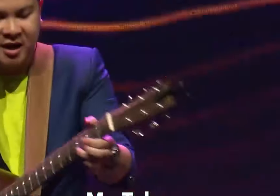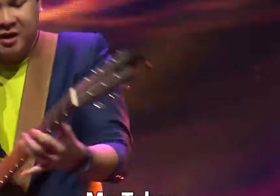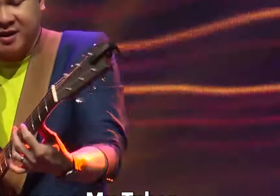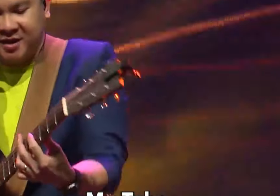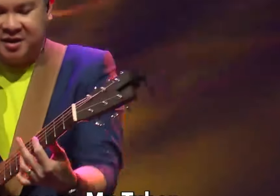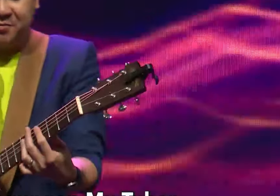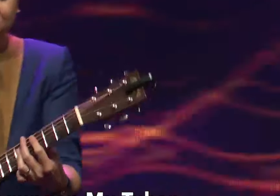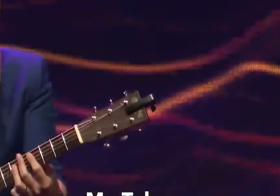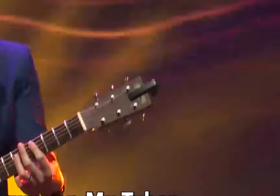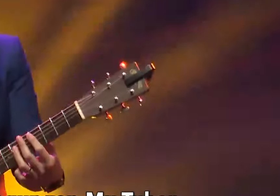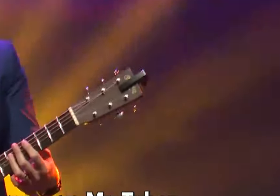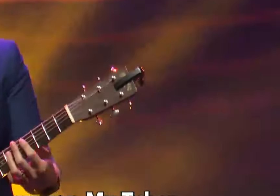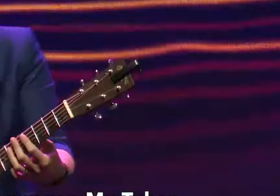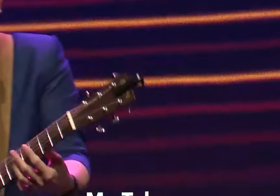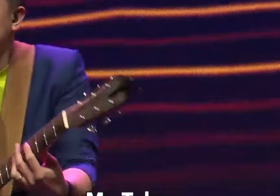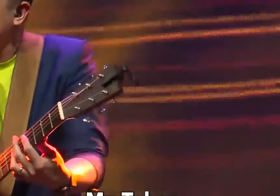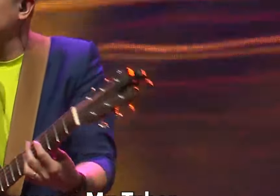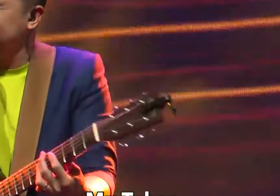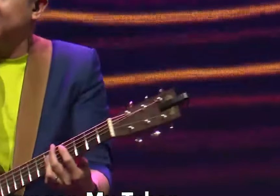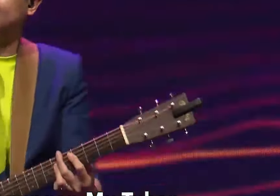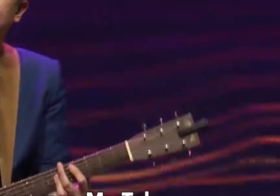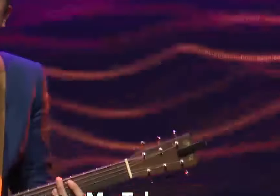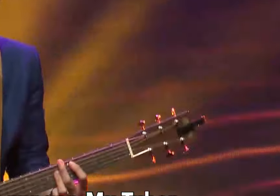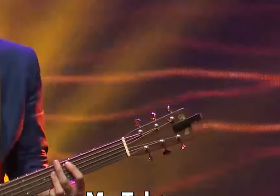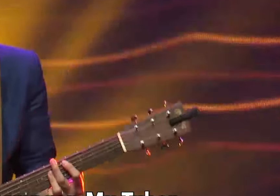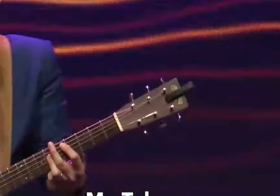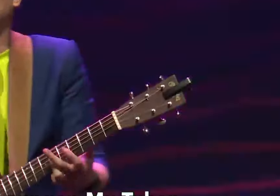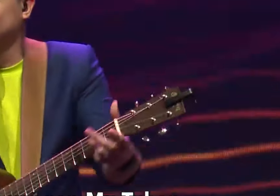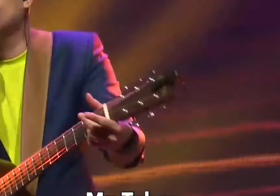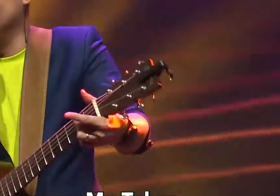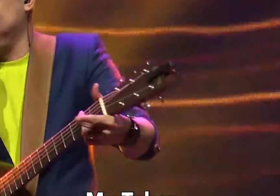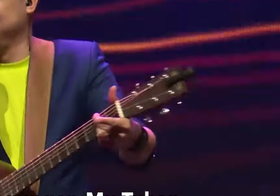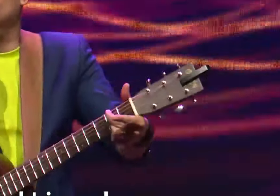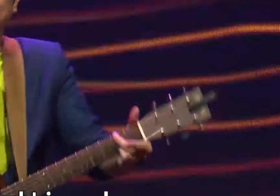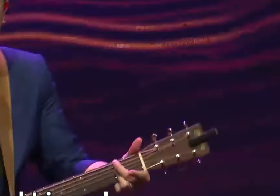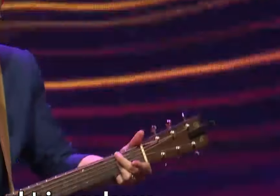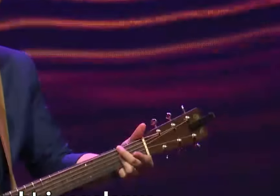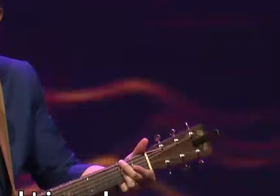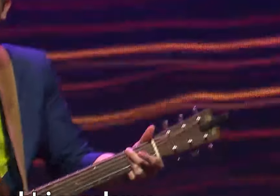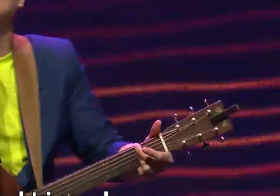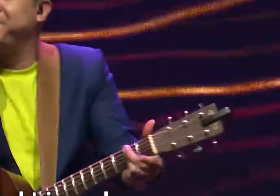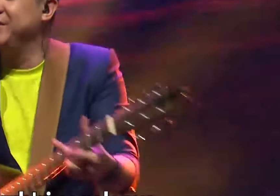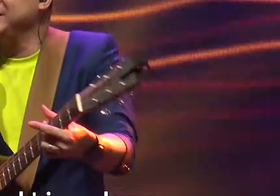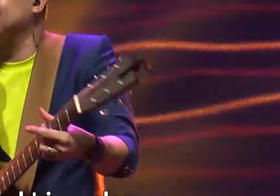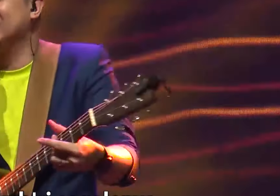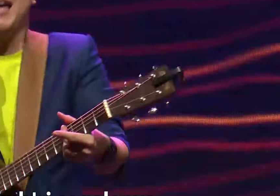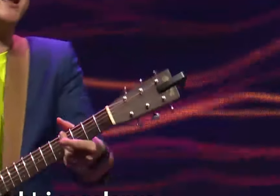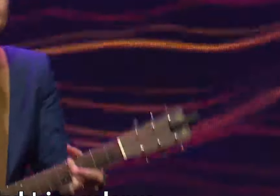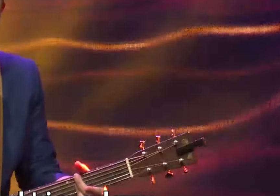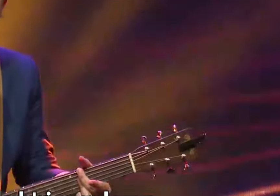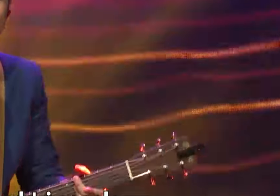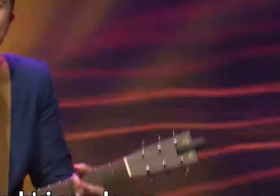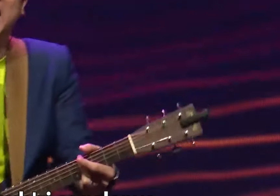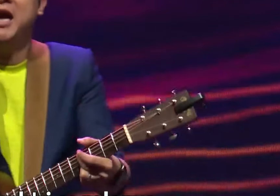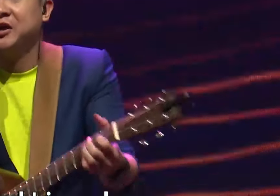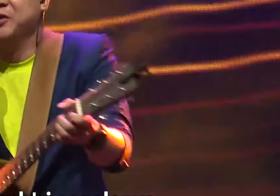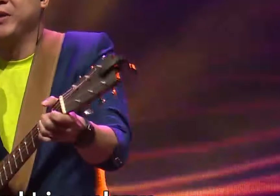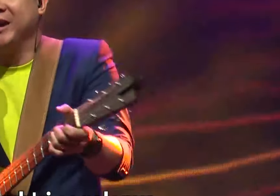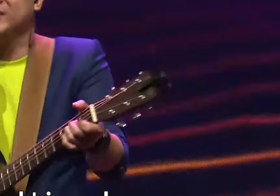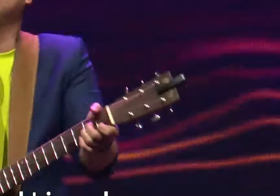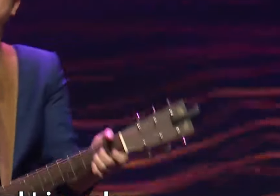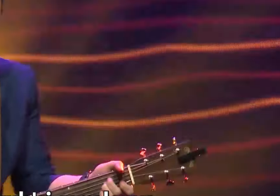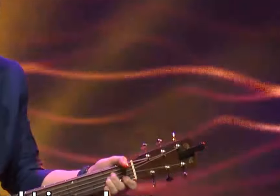bagi kemuliaan dan keagungan Tuhan. Pesan-Mu